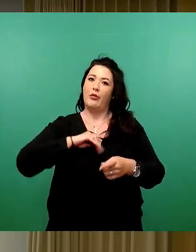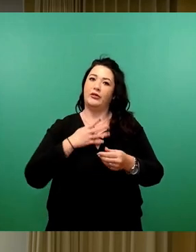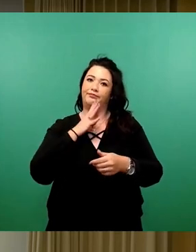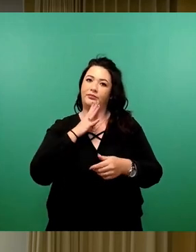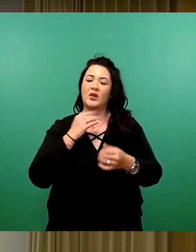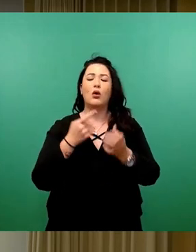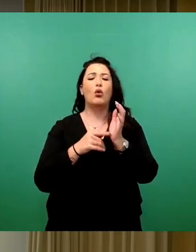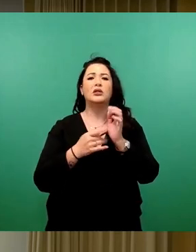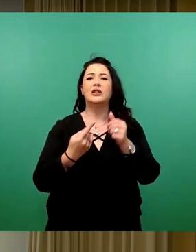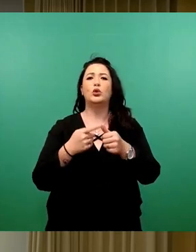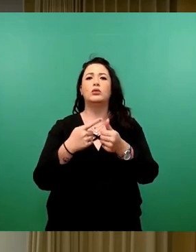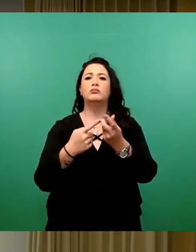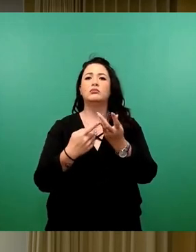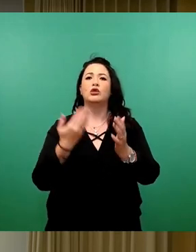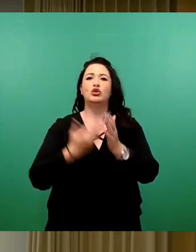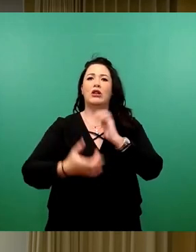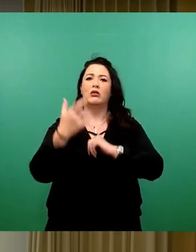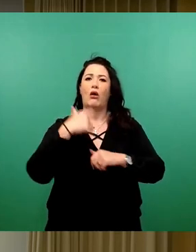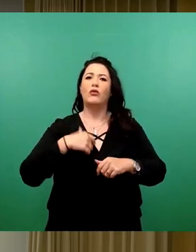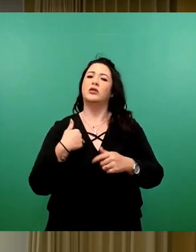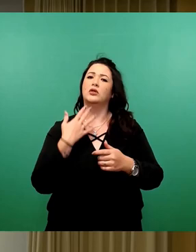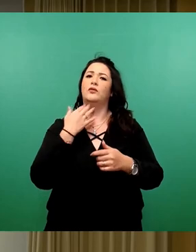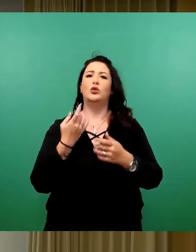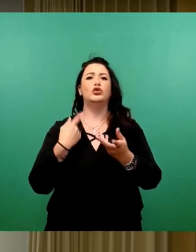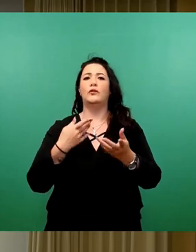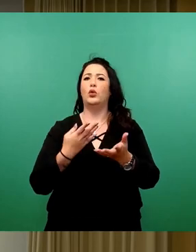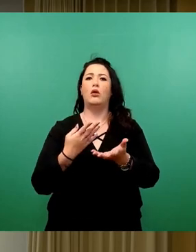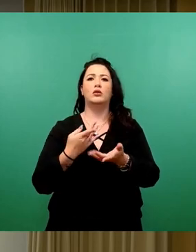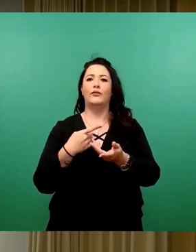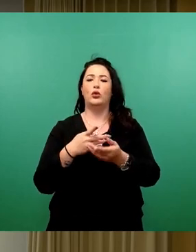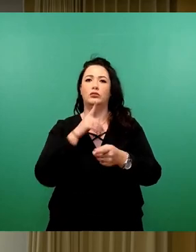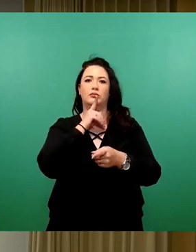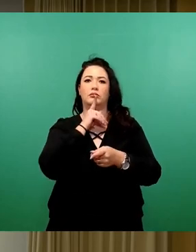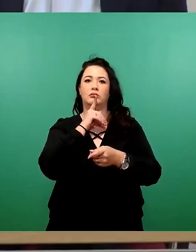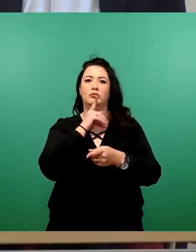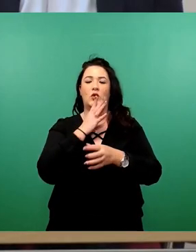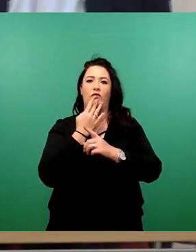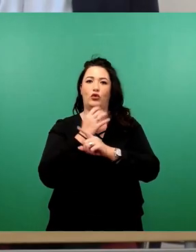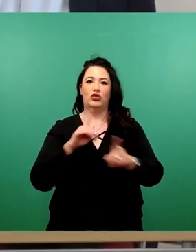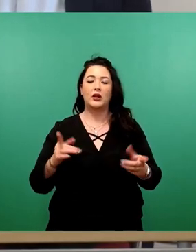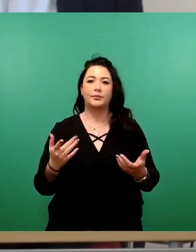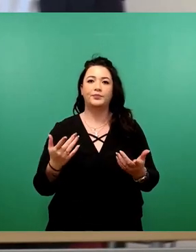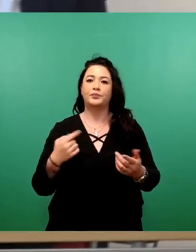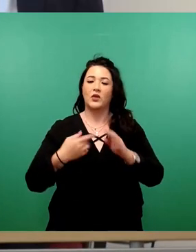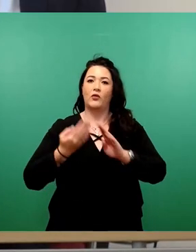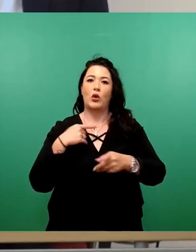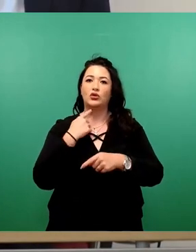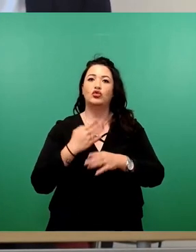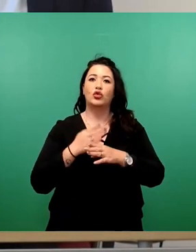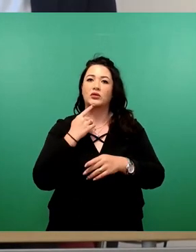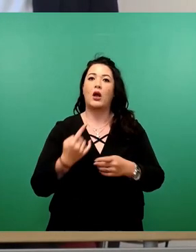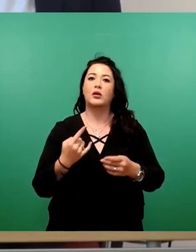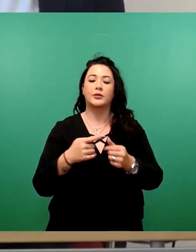sind, auch völlig haltlos sind, weil ich klar und deutlich gesagt habe, wie meine Vorschläge sich